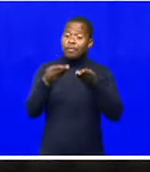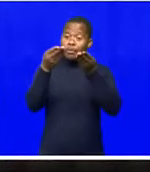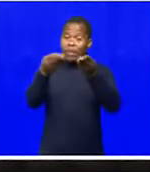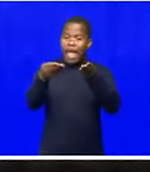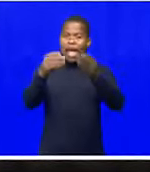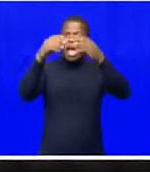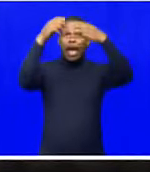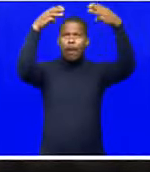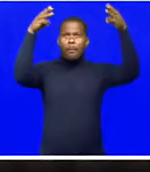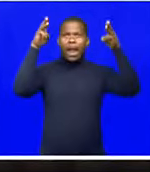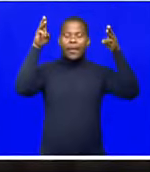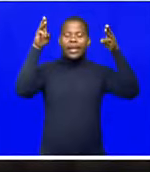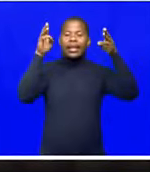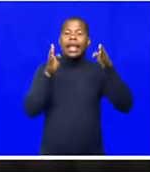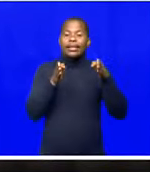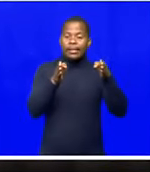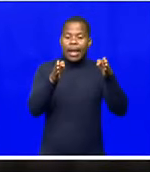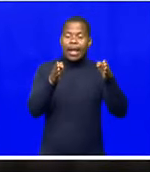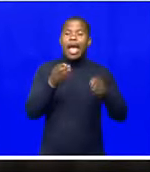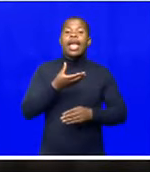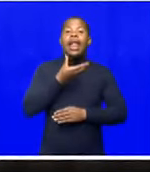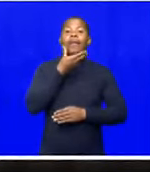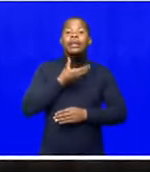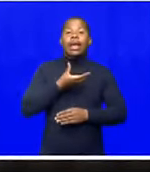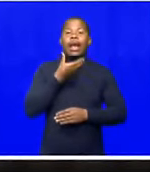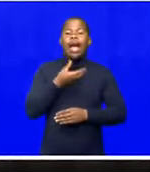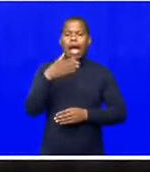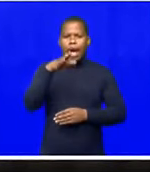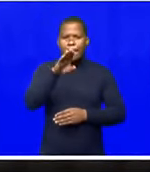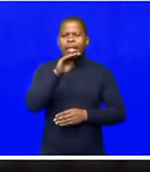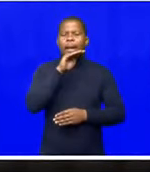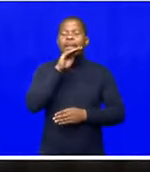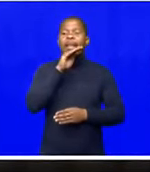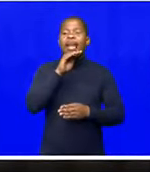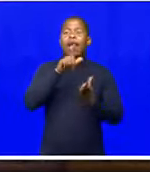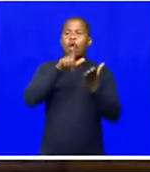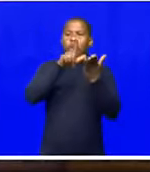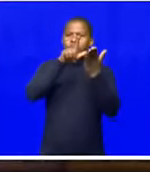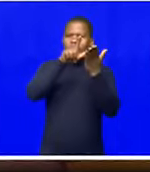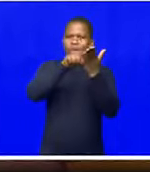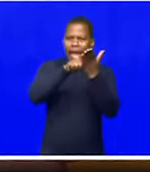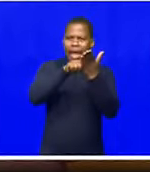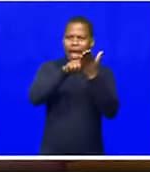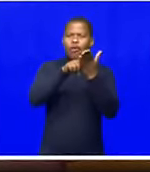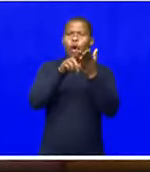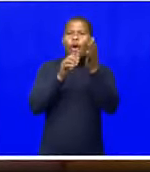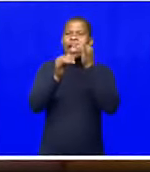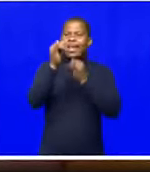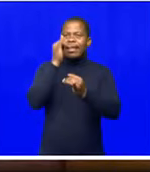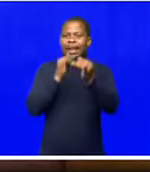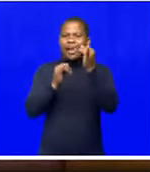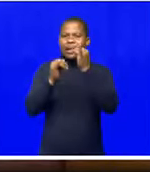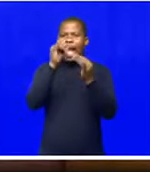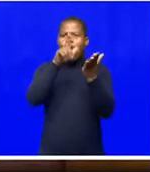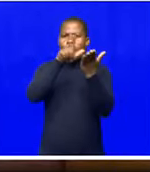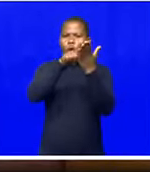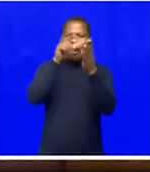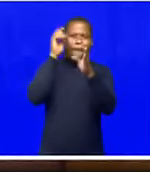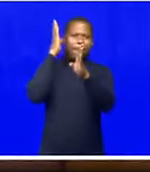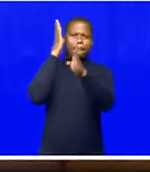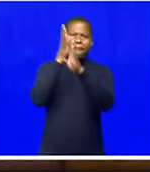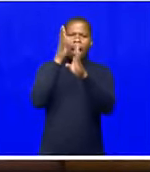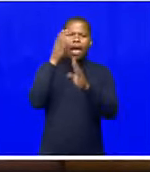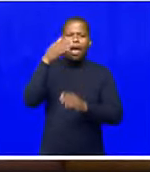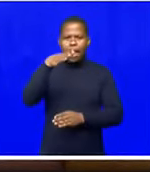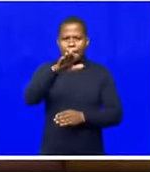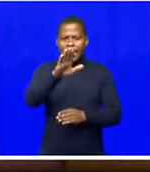ukuthi yakhe lo mthetho ube in line with the international look substantive ukuthi sithe awuthi